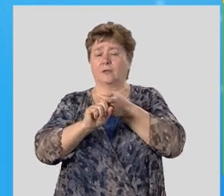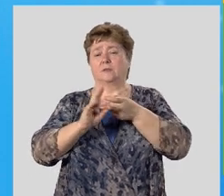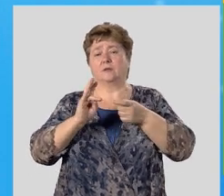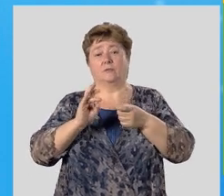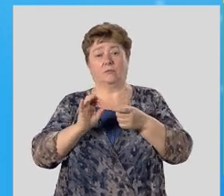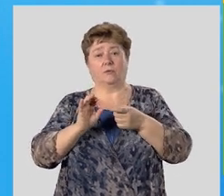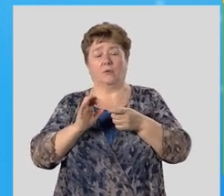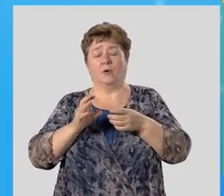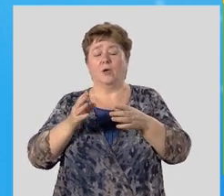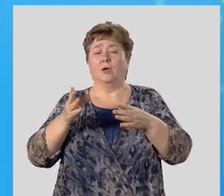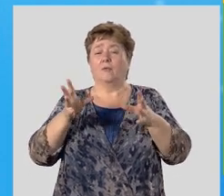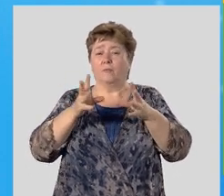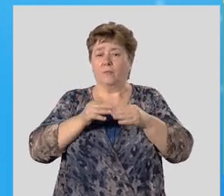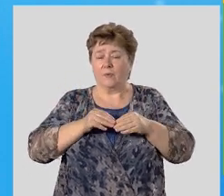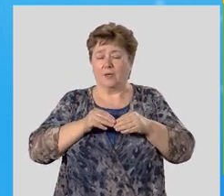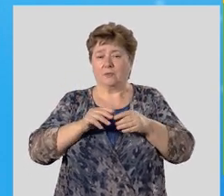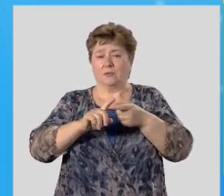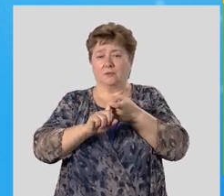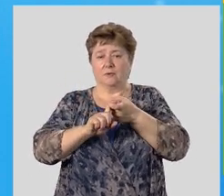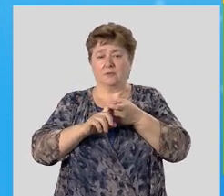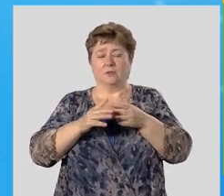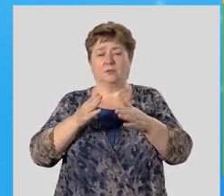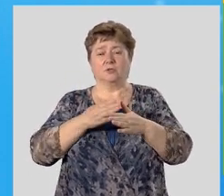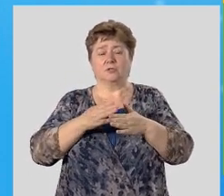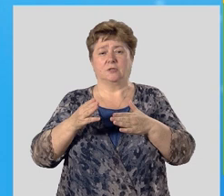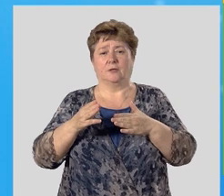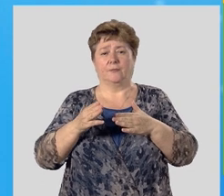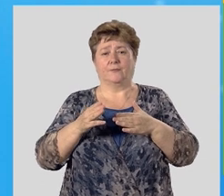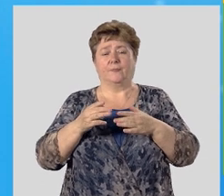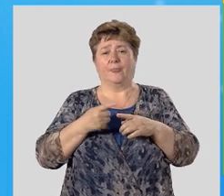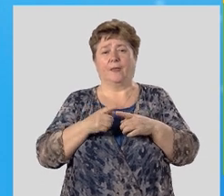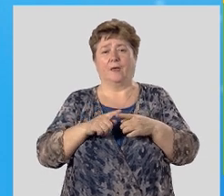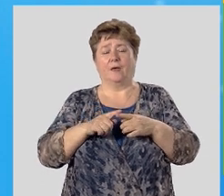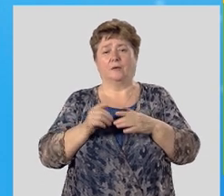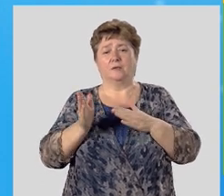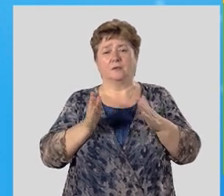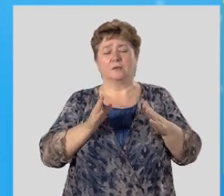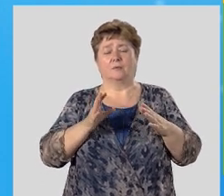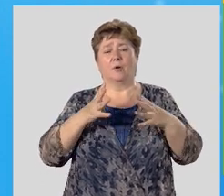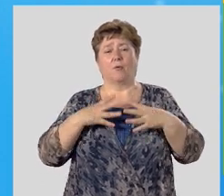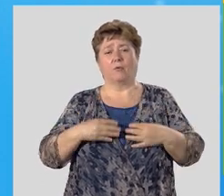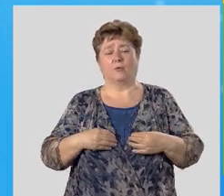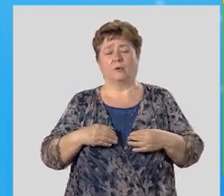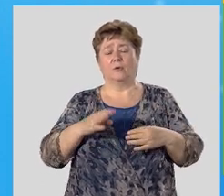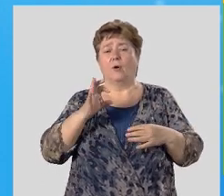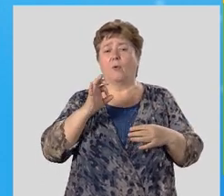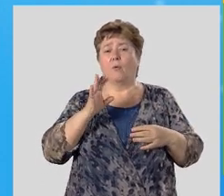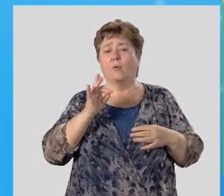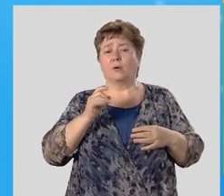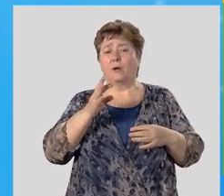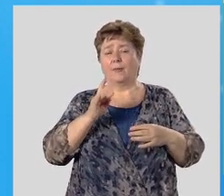и взаимодействующих между собой частей. Это системы органов,